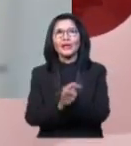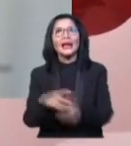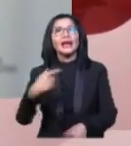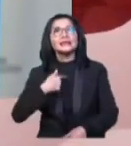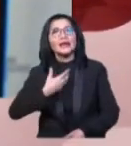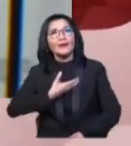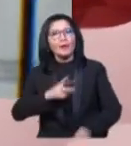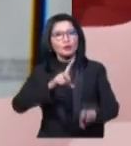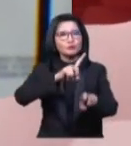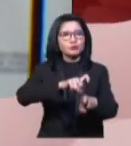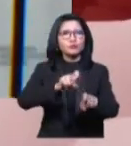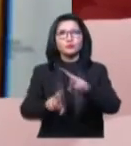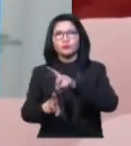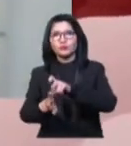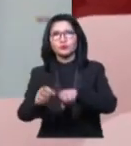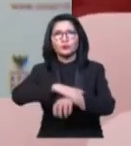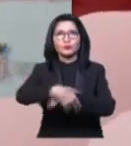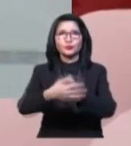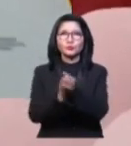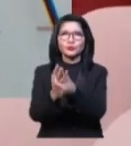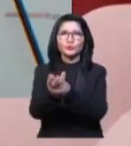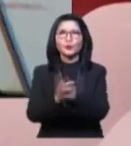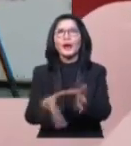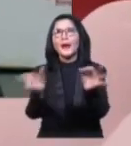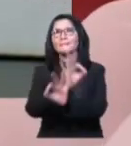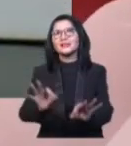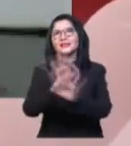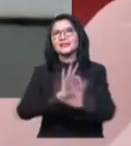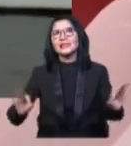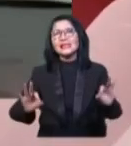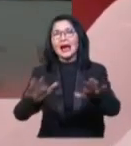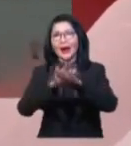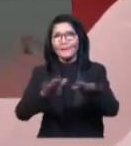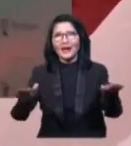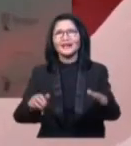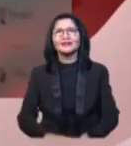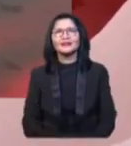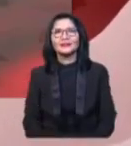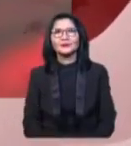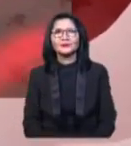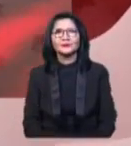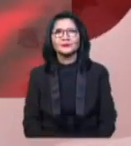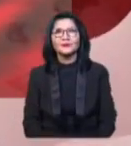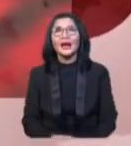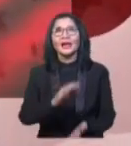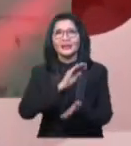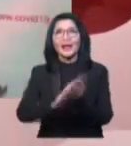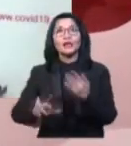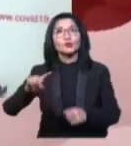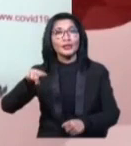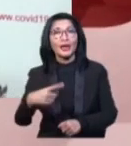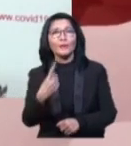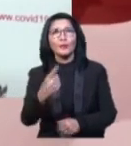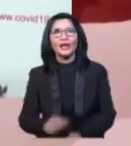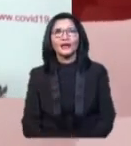saya ingin menyemprotkan hand sanitizer dulu ke tangan saya biar bersih dan aman. Oke, baiklah, langsung saja